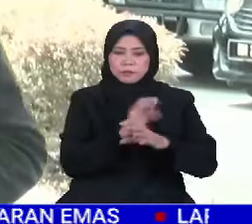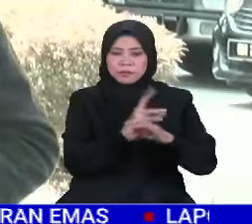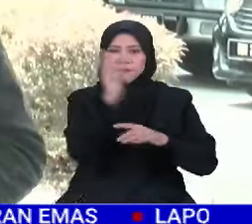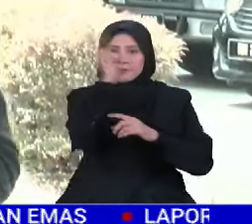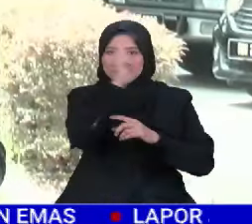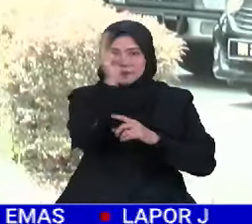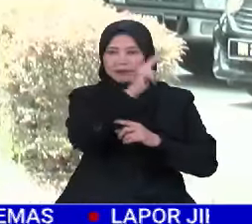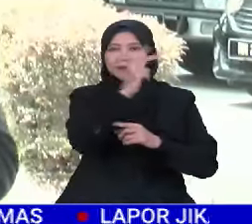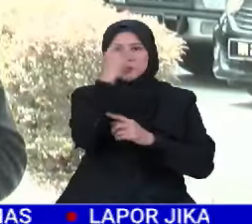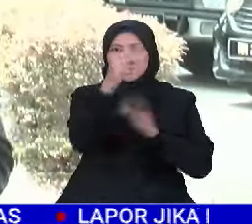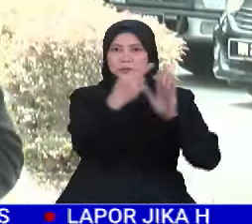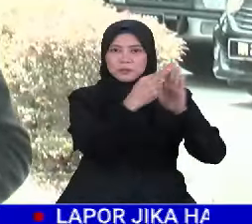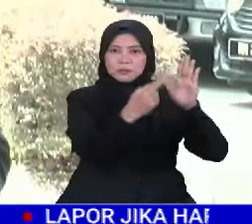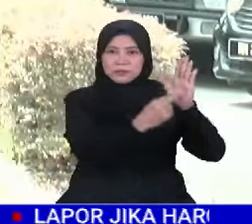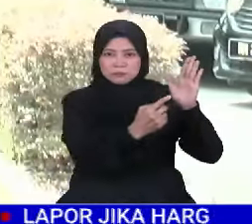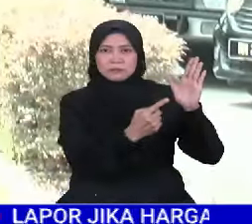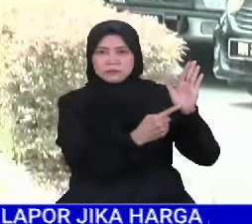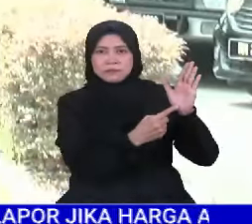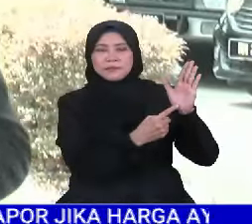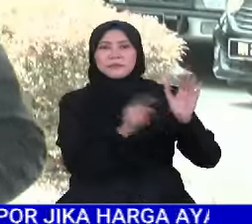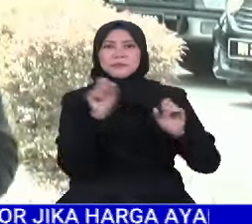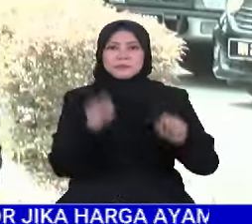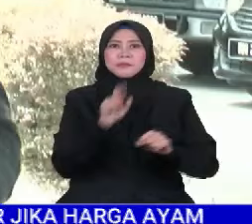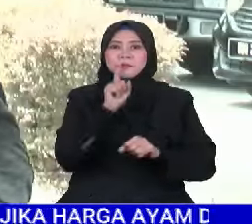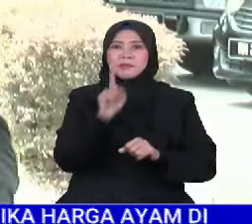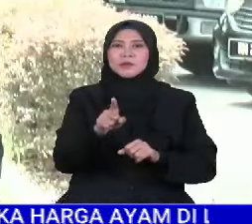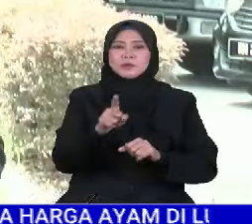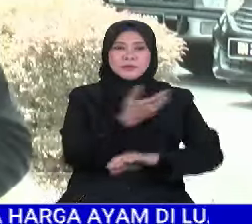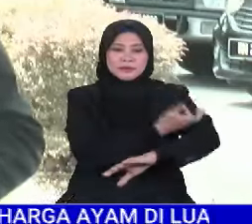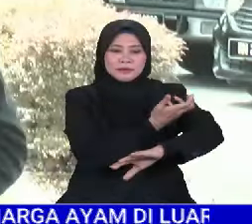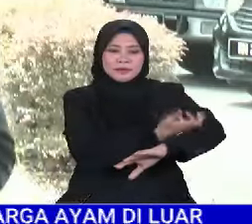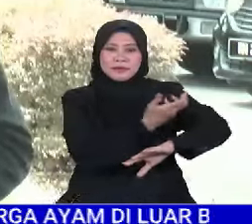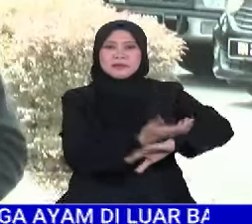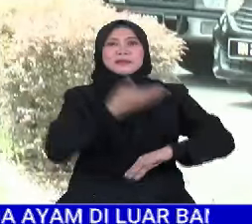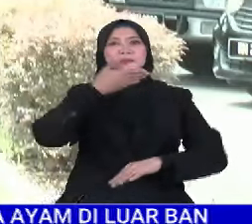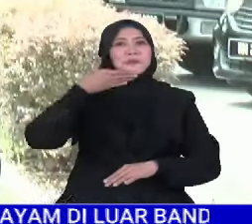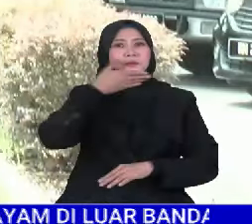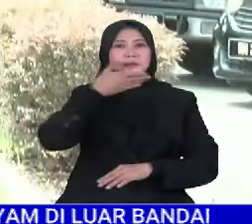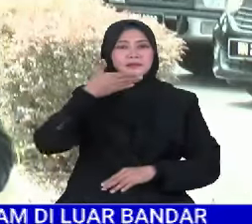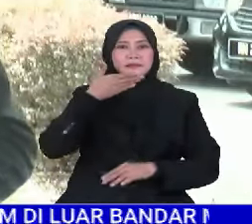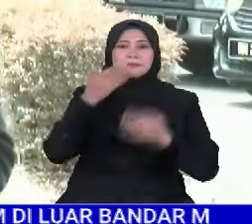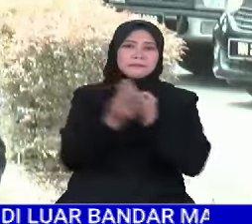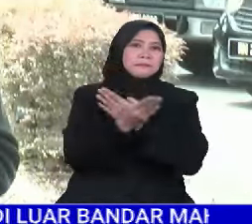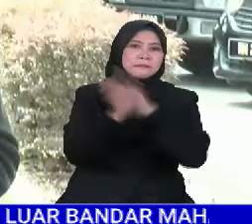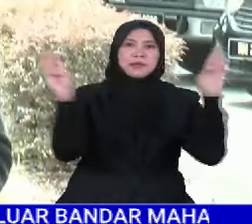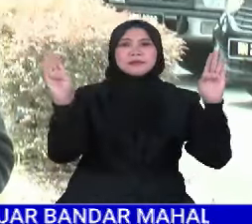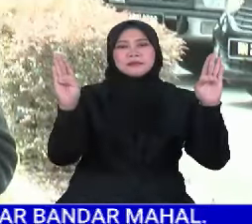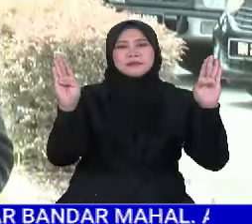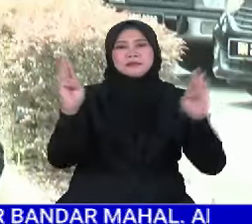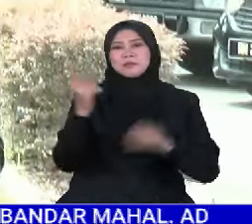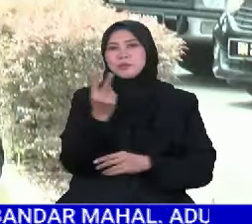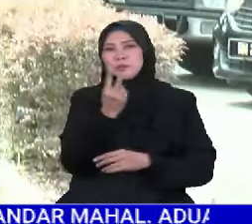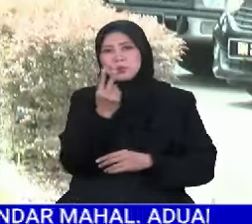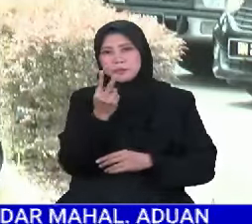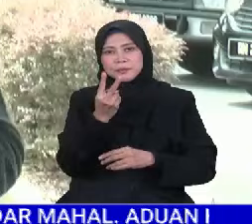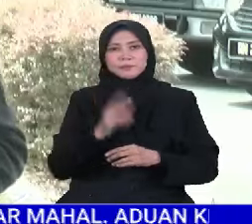dalam melaksanakan rang undang-undang ini akan memastikan generasi anak muda kita bebas daripada amalan